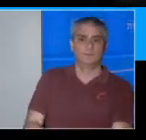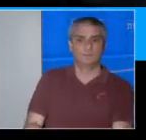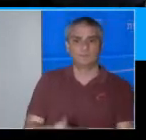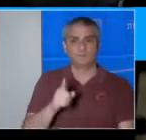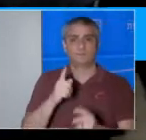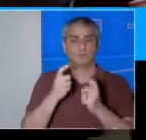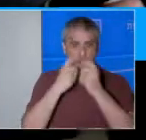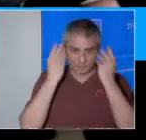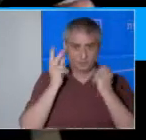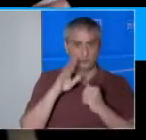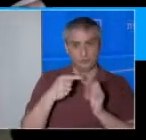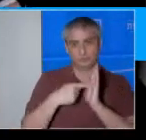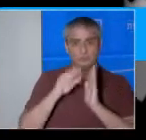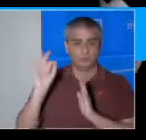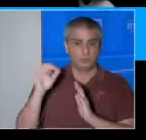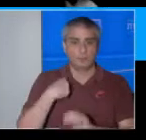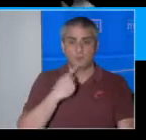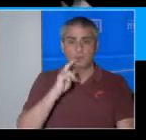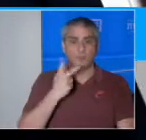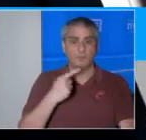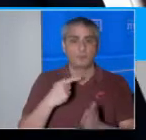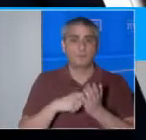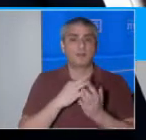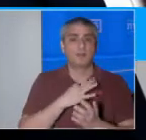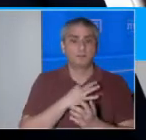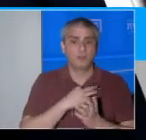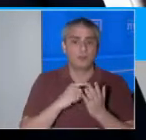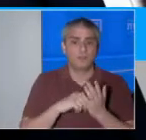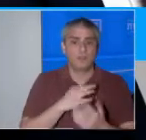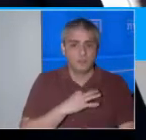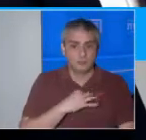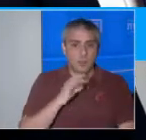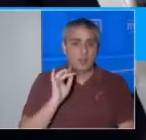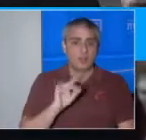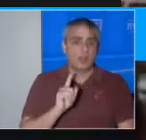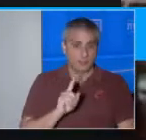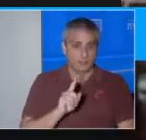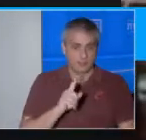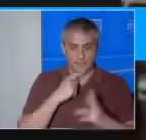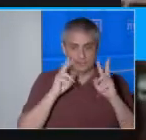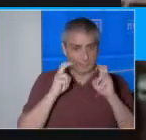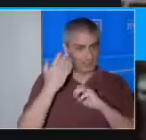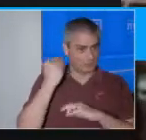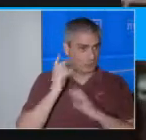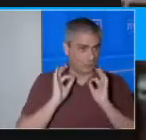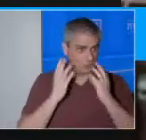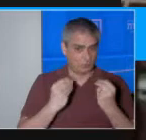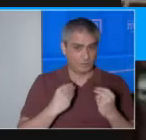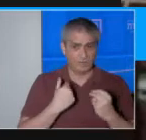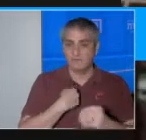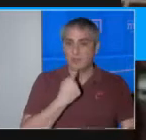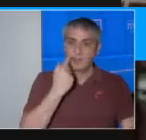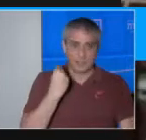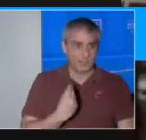להן יש את המניעים שלהם, אני חוזר למניעים שלנו. המניע שלנו להתנגד, אתה ציטטת קודם היטב, אני אבהיר